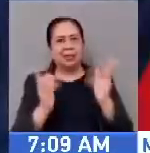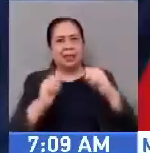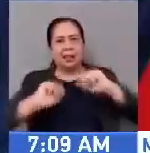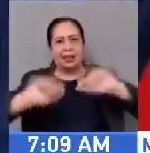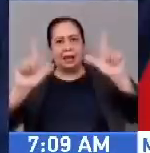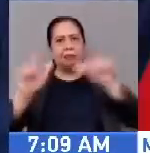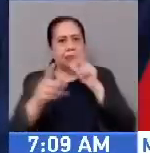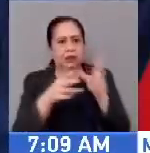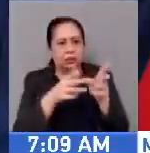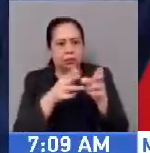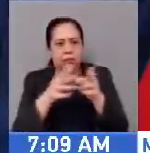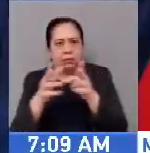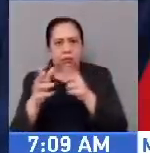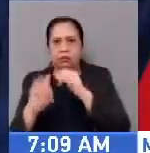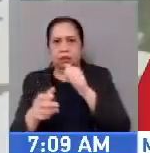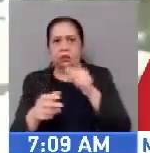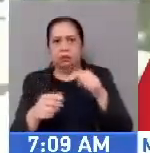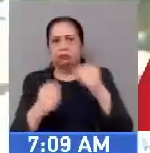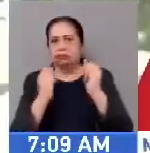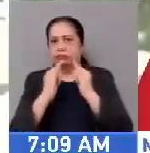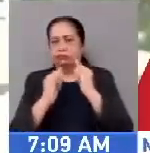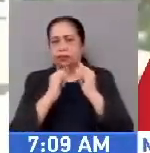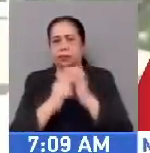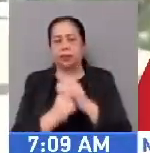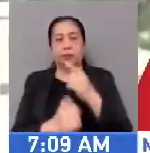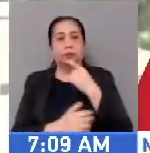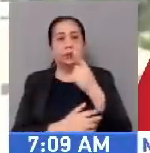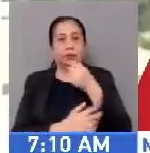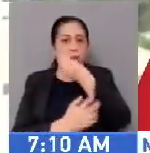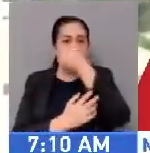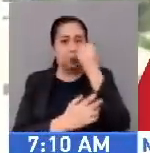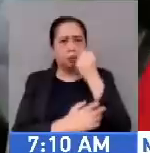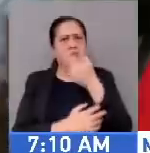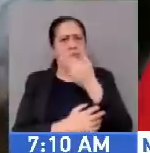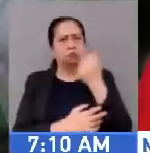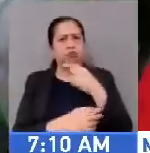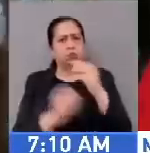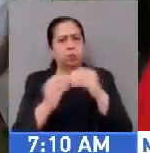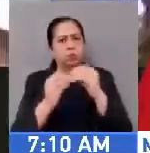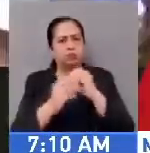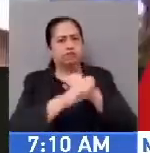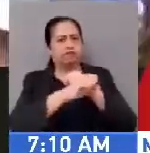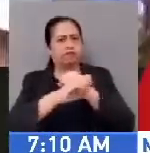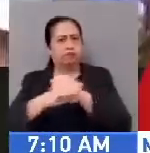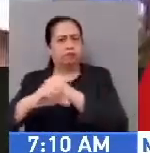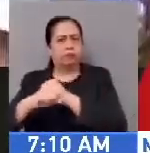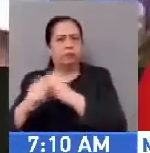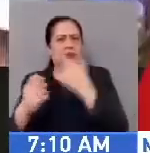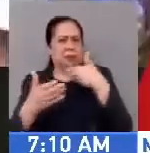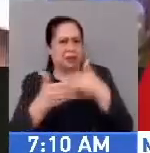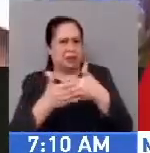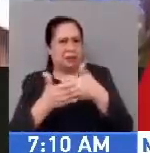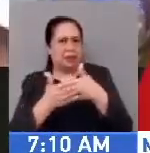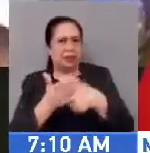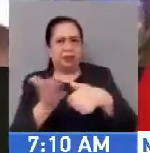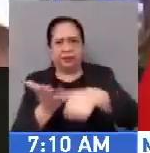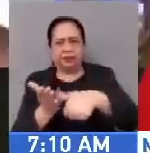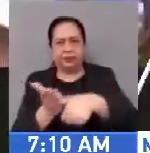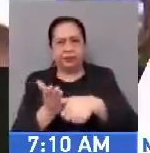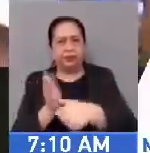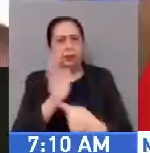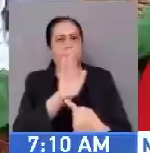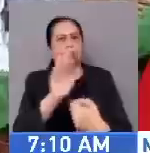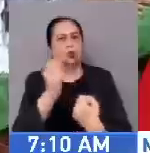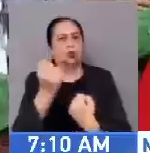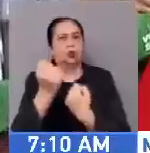interview. Ayon naman kay Soto, mas paigtingin nila ang pangampanya lalo na't malapit ng botohan. Nagpakita ng suporta sa kanila